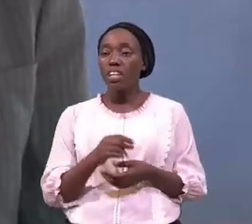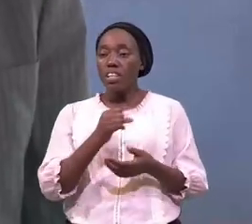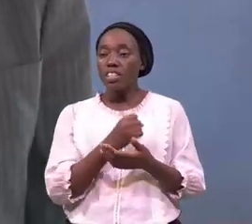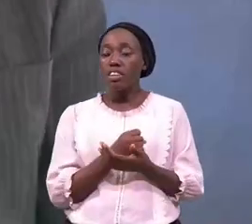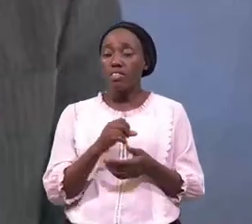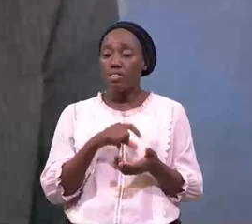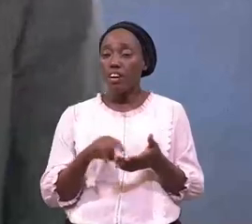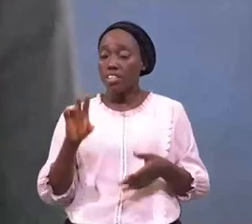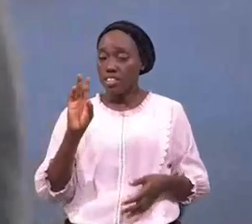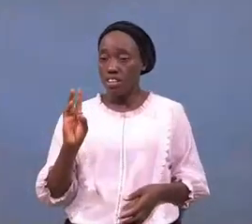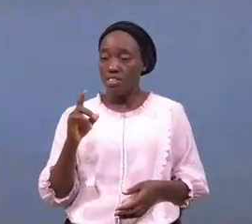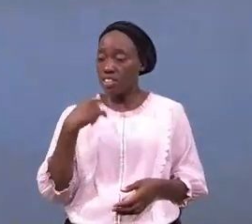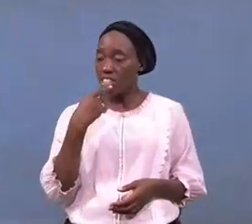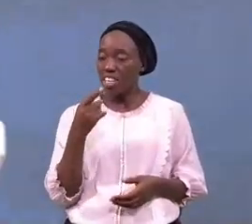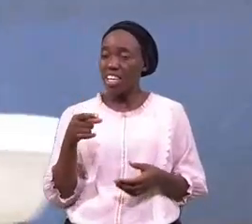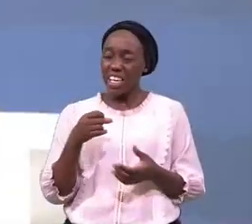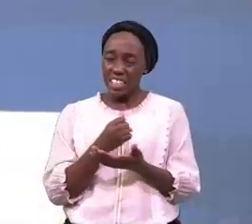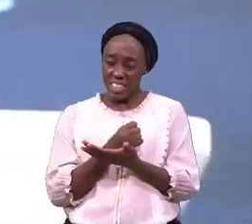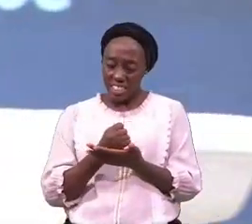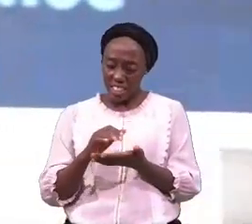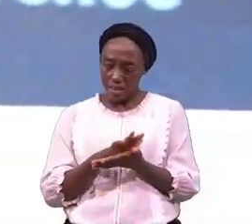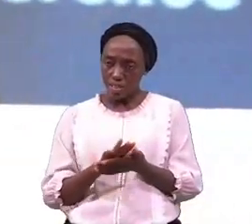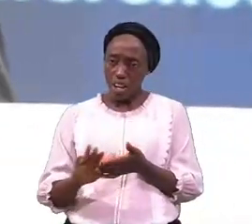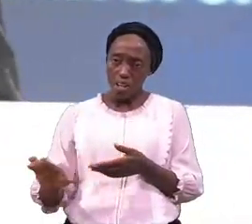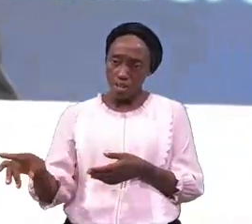Lévitique 27 dit, vous vous sanctifierez.